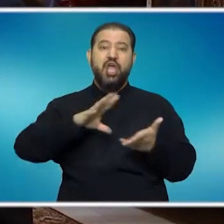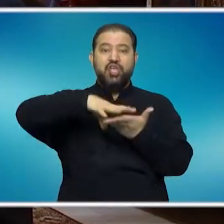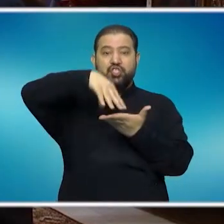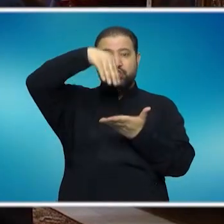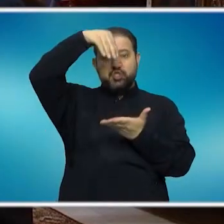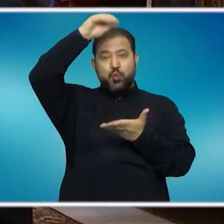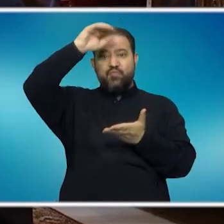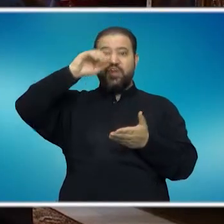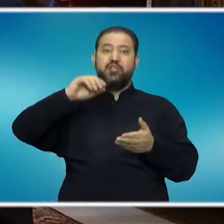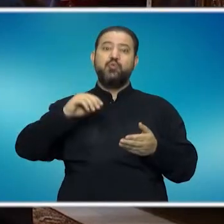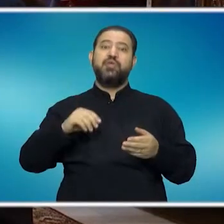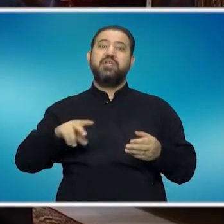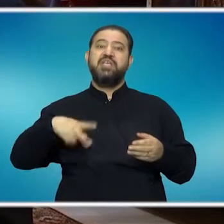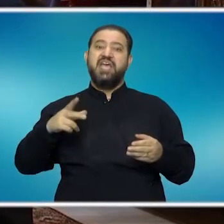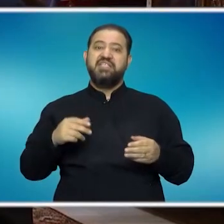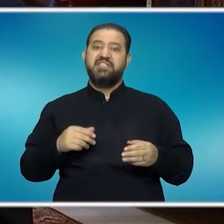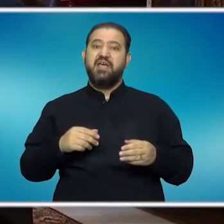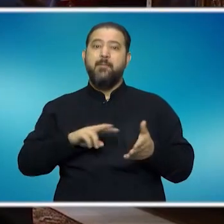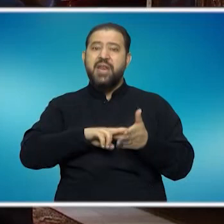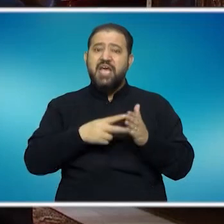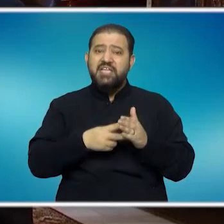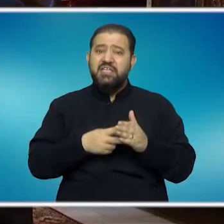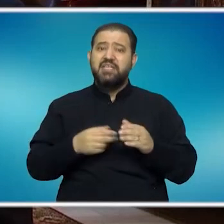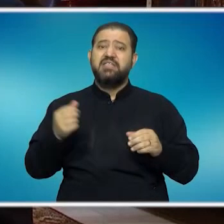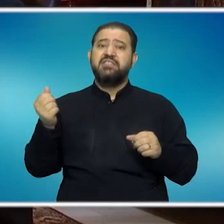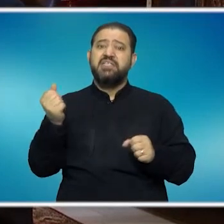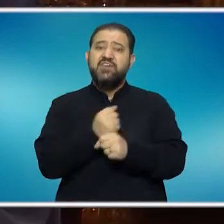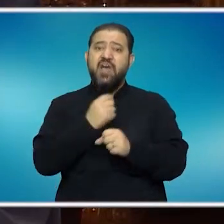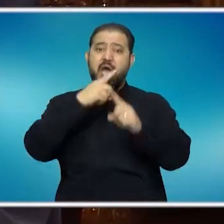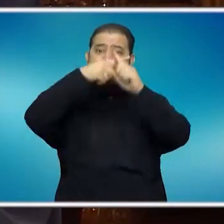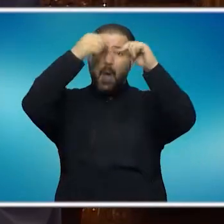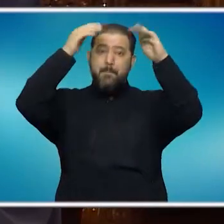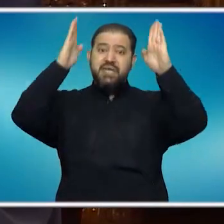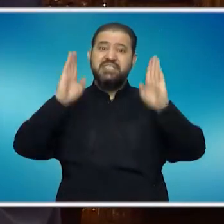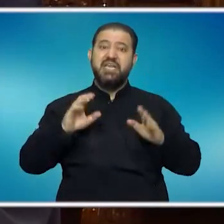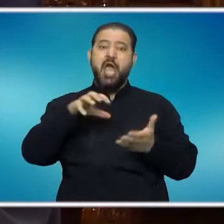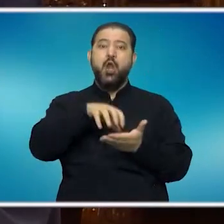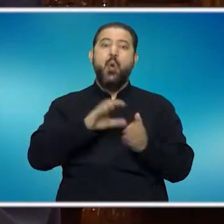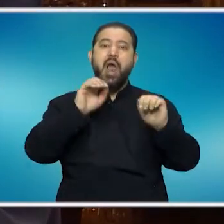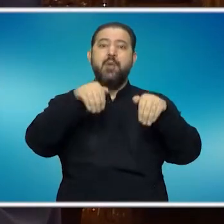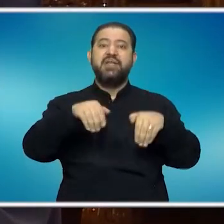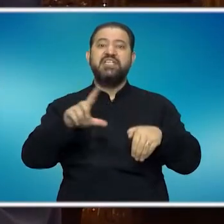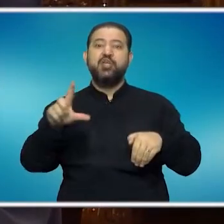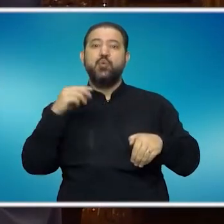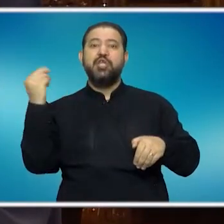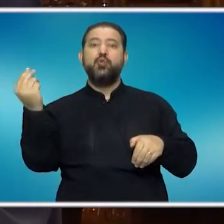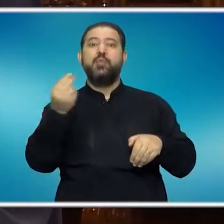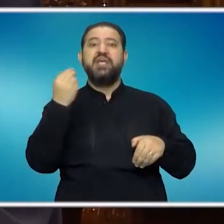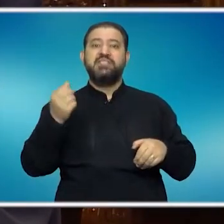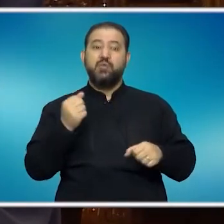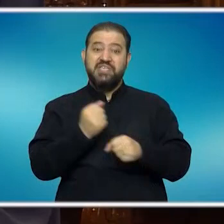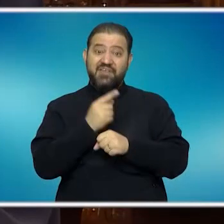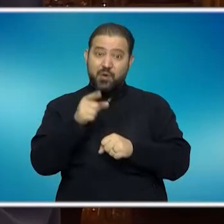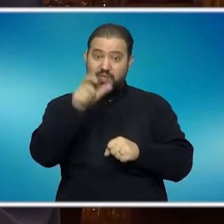și cosmosul au vocație de a deveni biserici. Biserică în sens de loc al prezenței lui Dumnezeu. Și